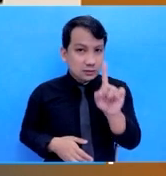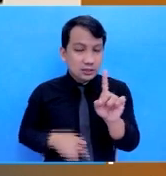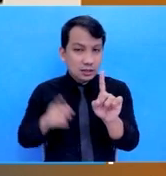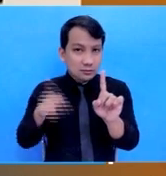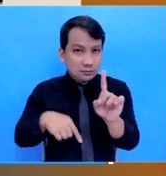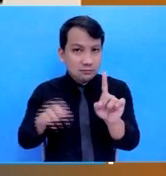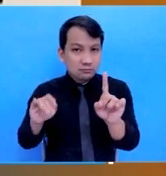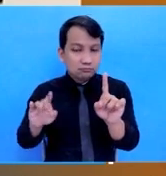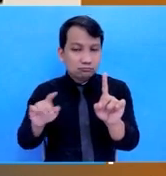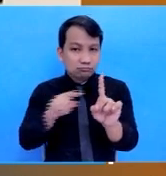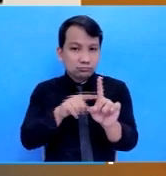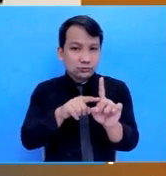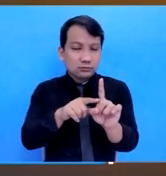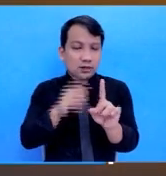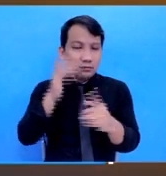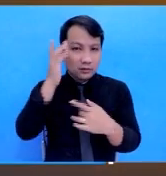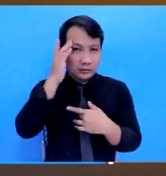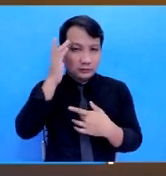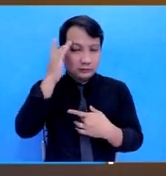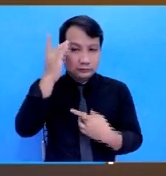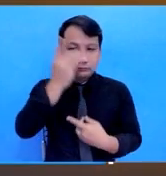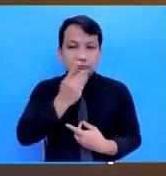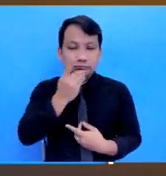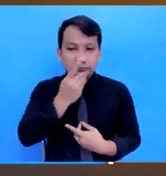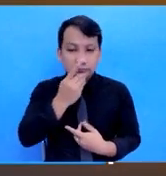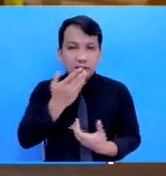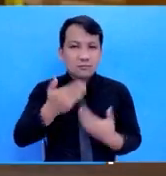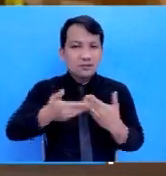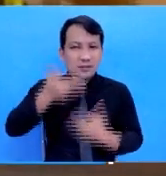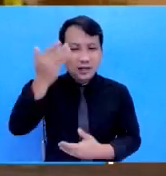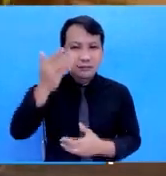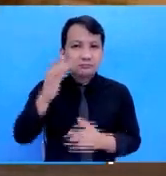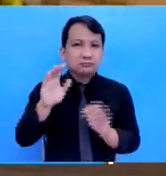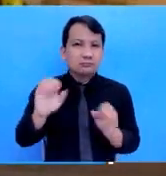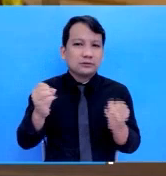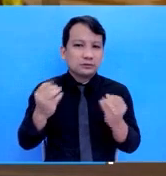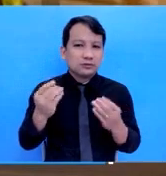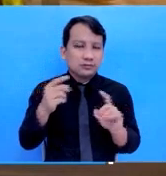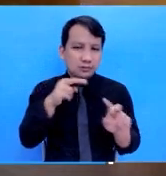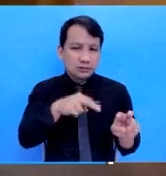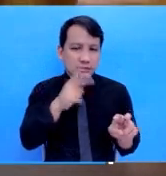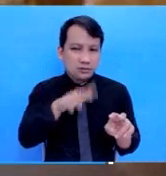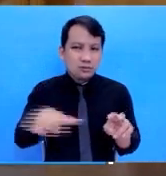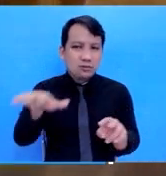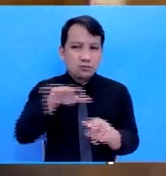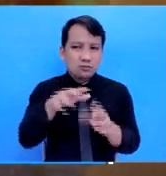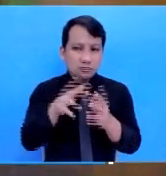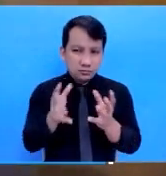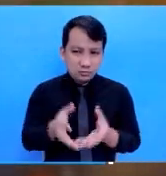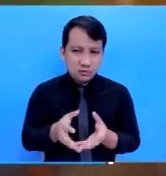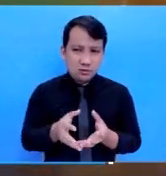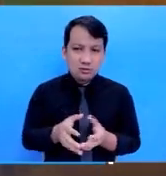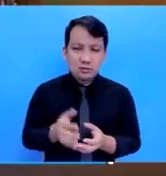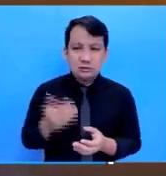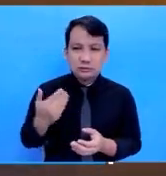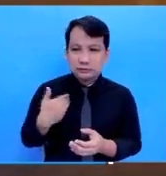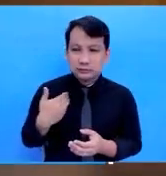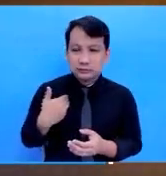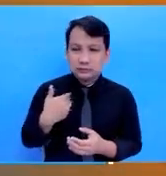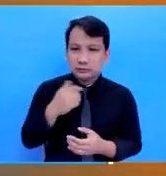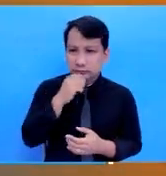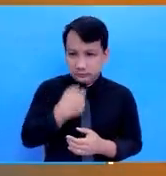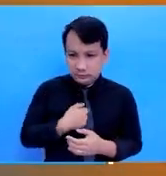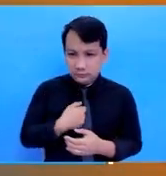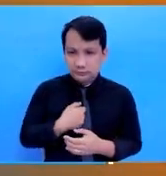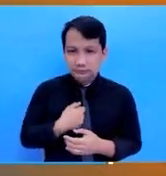Pilipino ang may diabetes. Ang pagtaas ng kaso na yan, nakikita rin sa buong mundo. At hindi lang yan sa matatanda. Sa